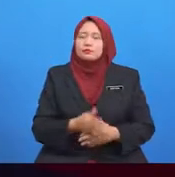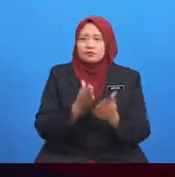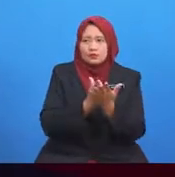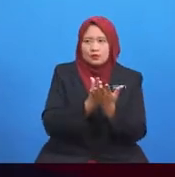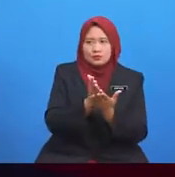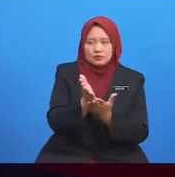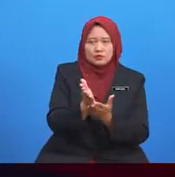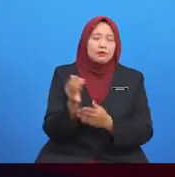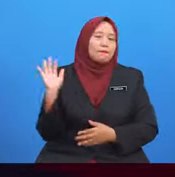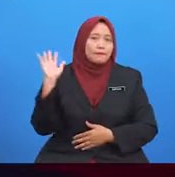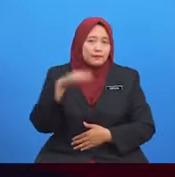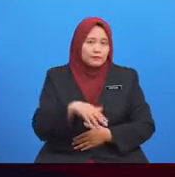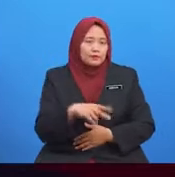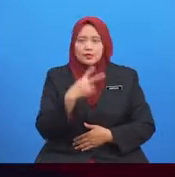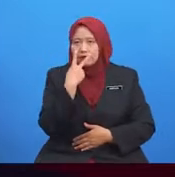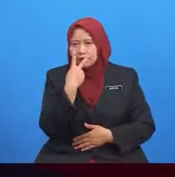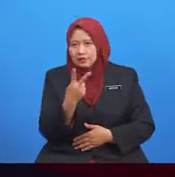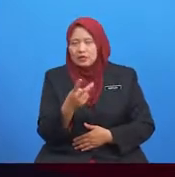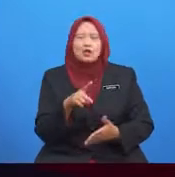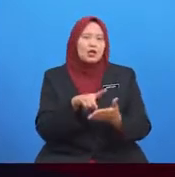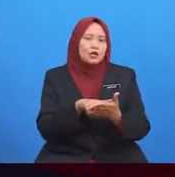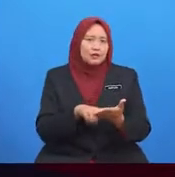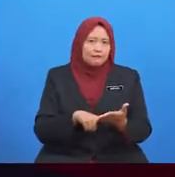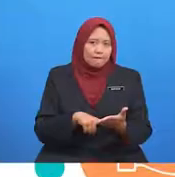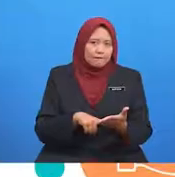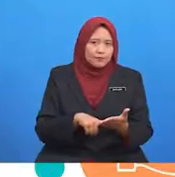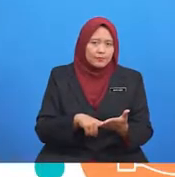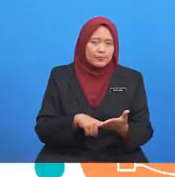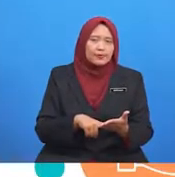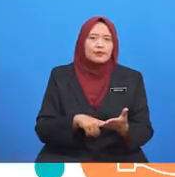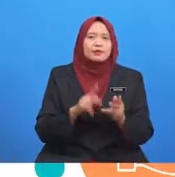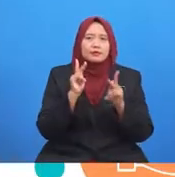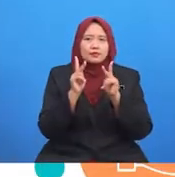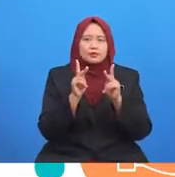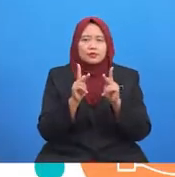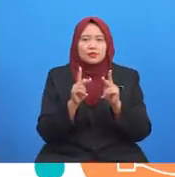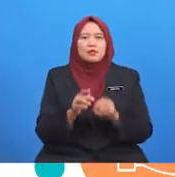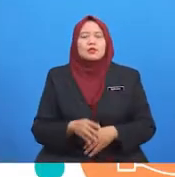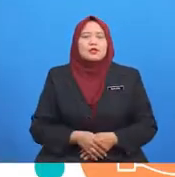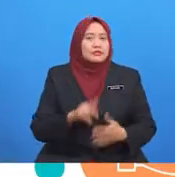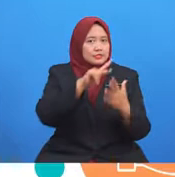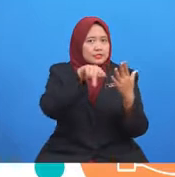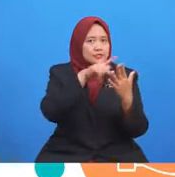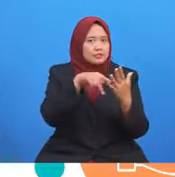Seterusnya, mari kita lihat pula apakah yang dikatakan kajian bahan rujukan.